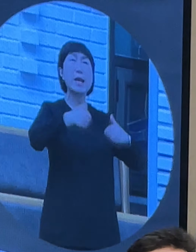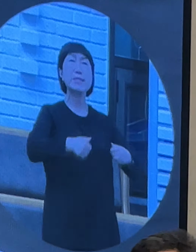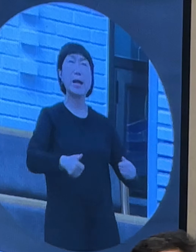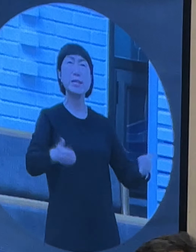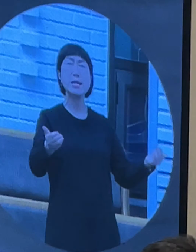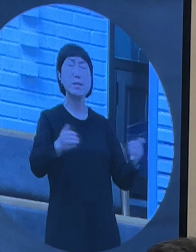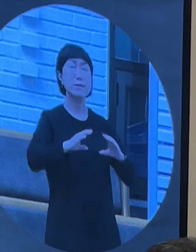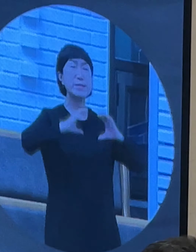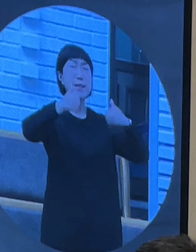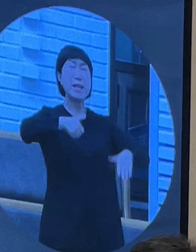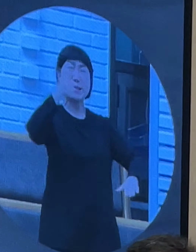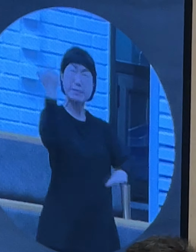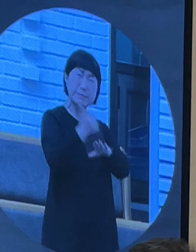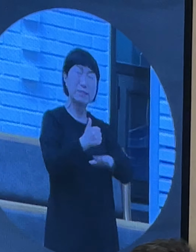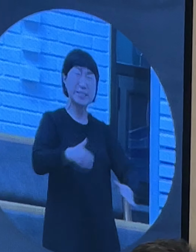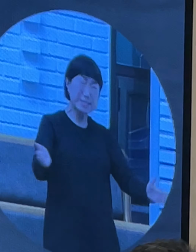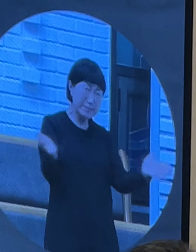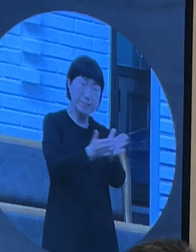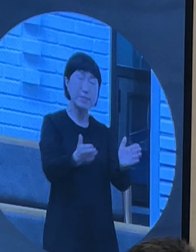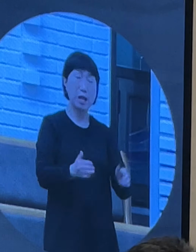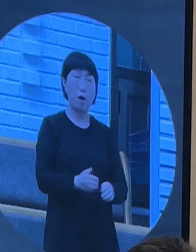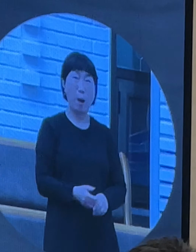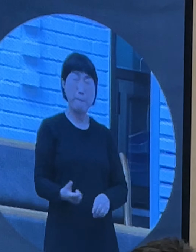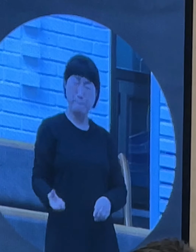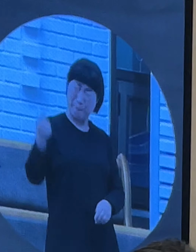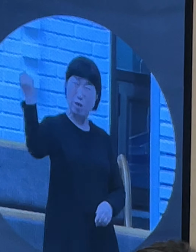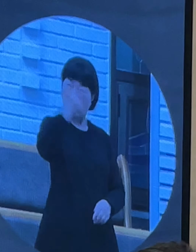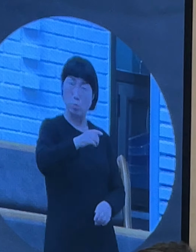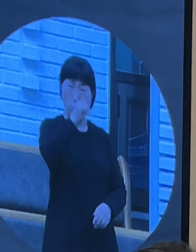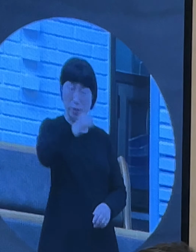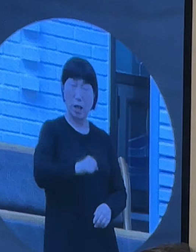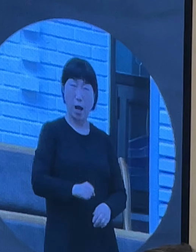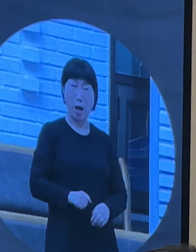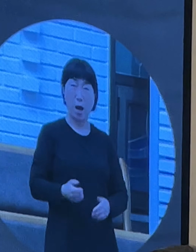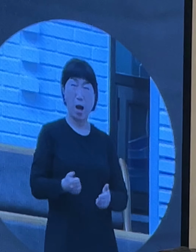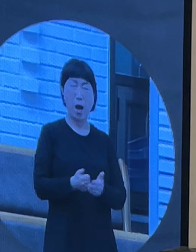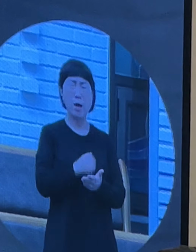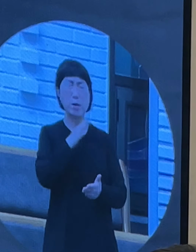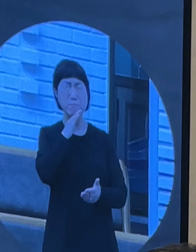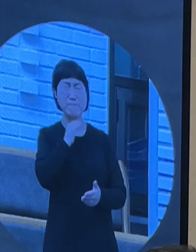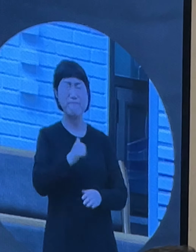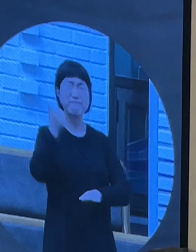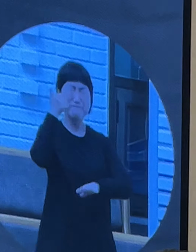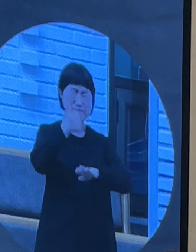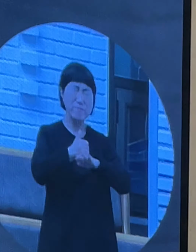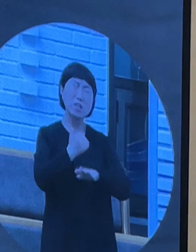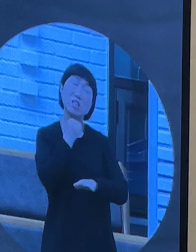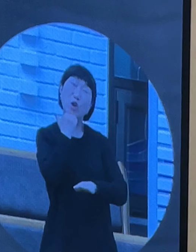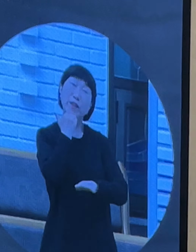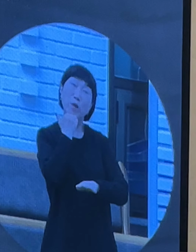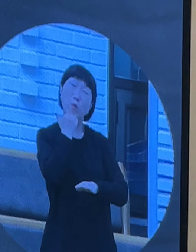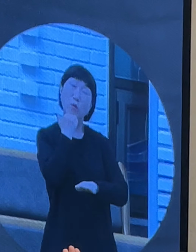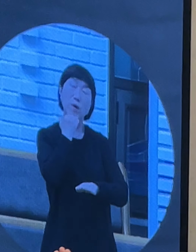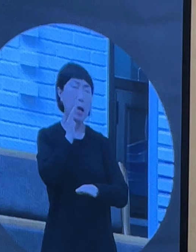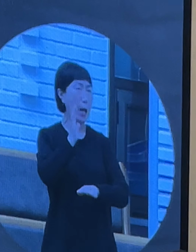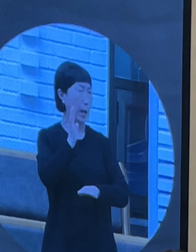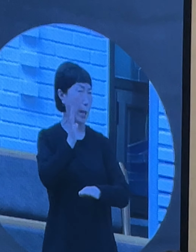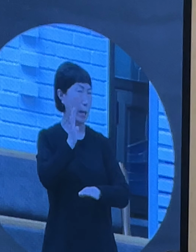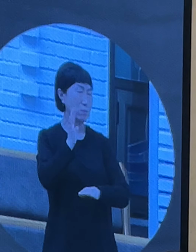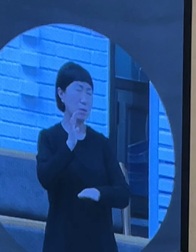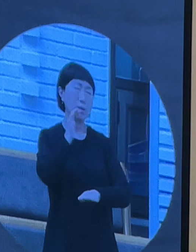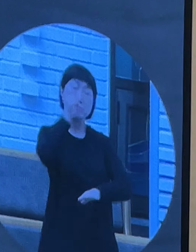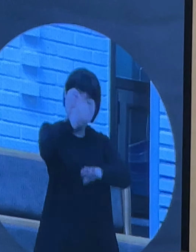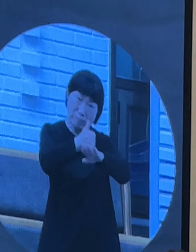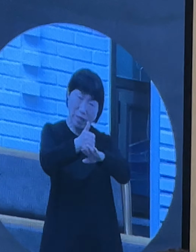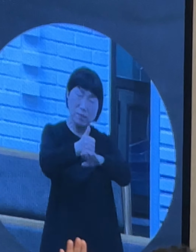에라 세상 끝장났으면 좋겠다. 종말이 빨리 왔으면 좋겠다. 그런 식으로 종말을 기다리는 건 아닙니다. 그 종말 끝이라는